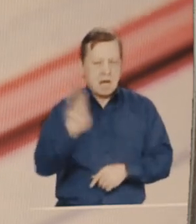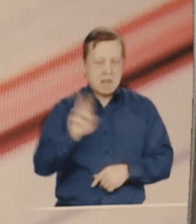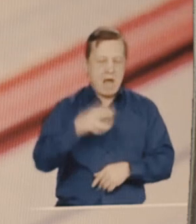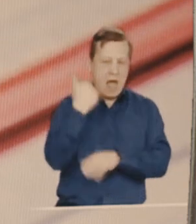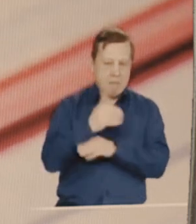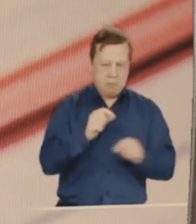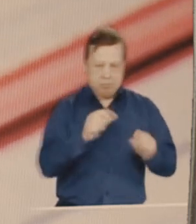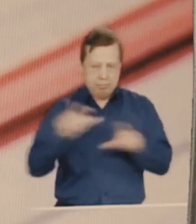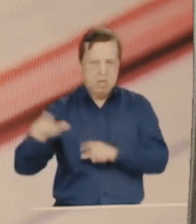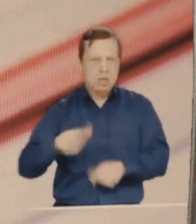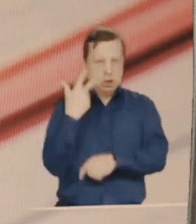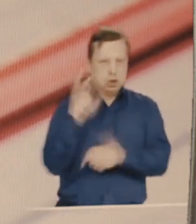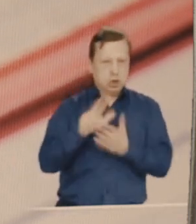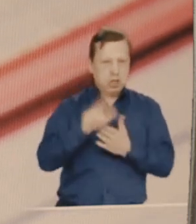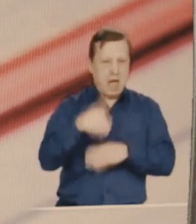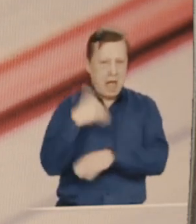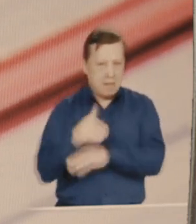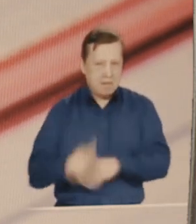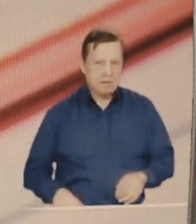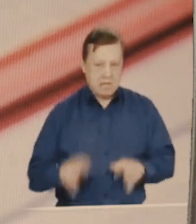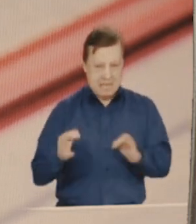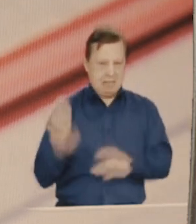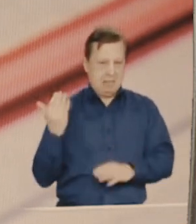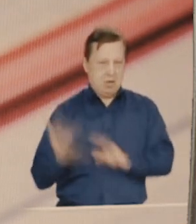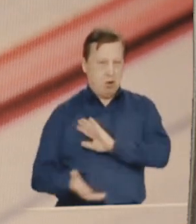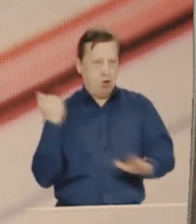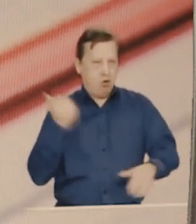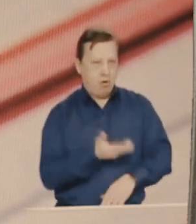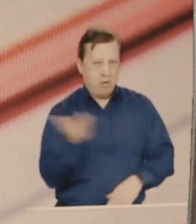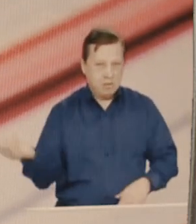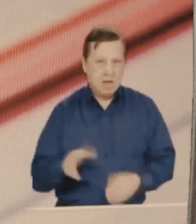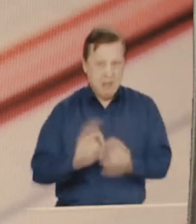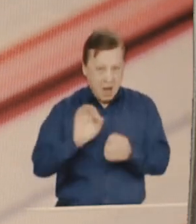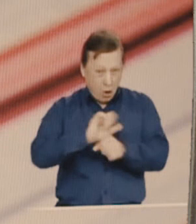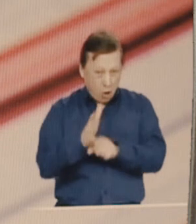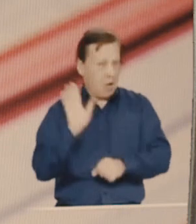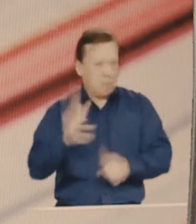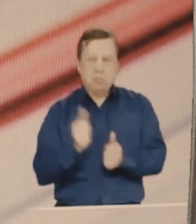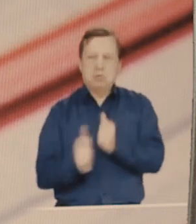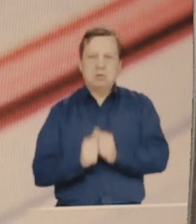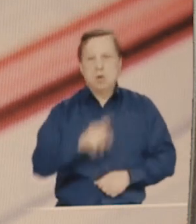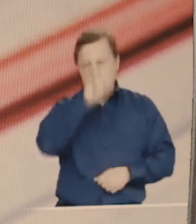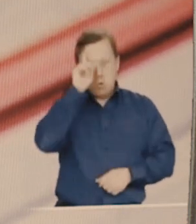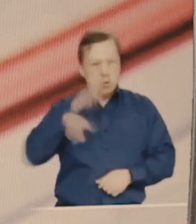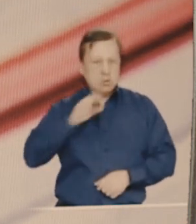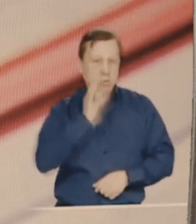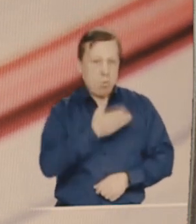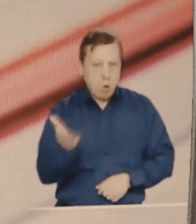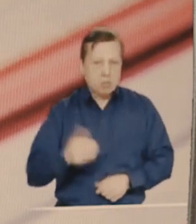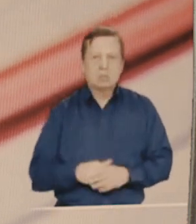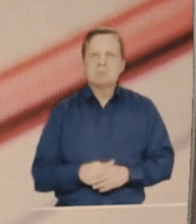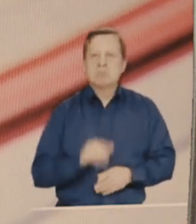emerytur. Zyskali 13. emeryturę, którą odebrali nawet teraz, kiedy dotknął nas koronawirus. Młodzi ludzie, którzy mają